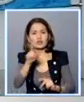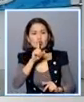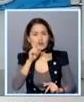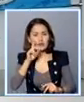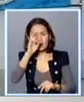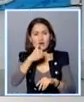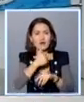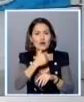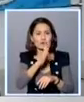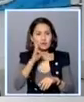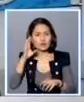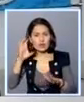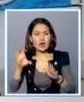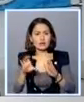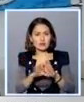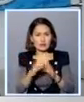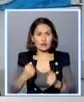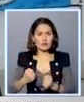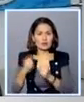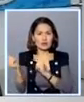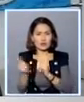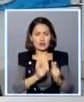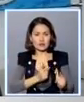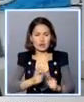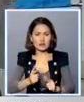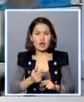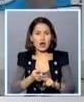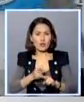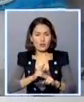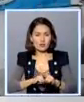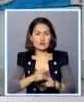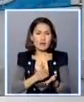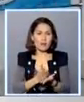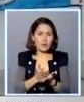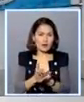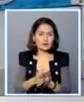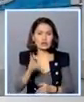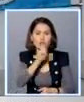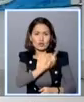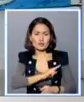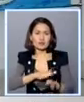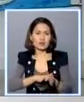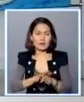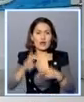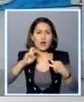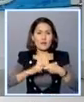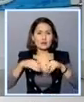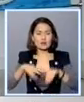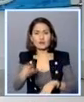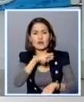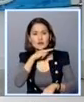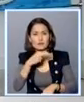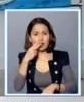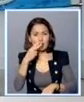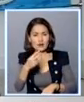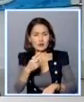отыр. Сол себептен Павлодар педагогикалық мемлекеттік институты осы айтылып отқан мәселелерге назар